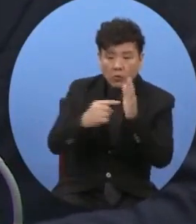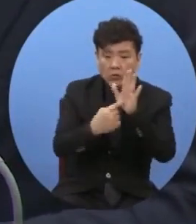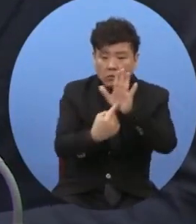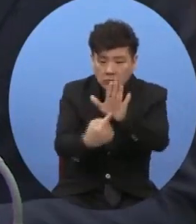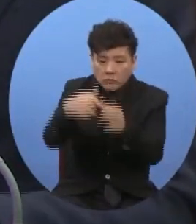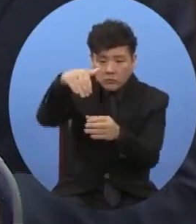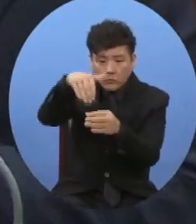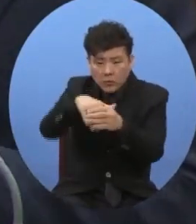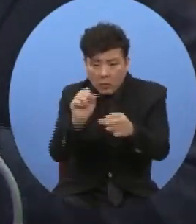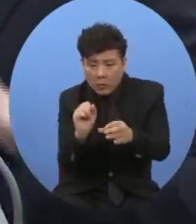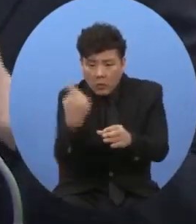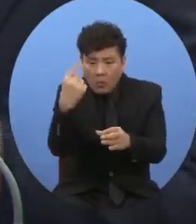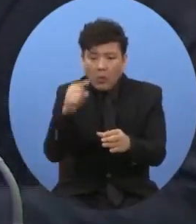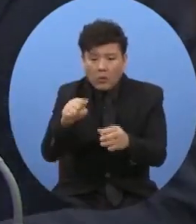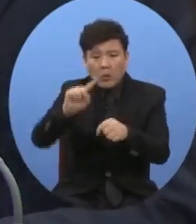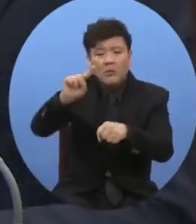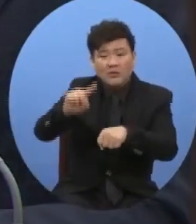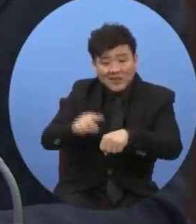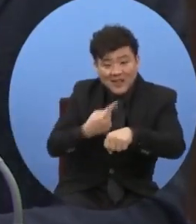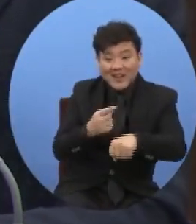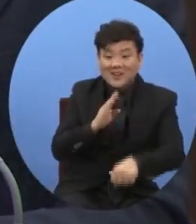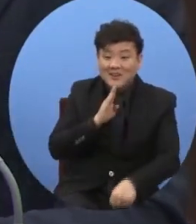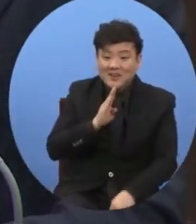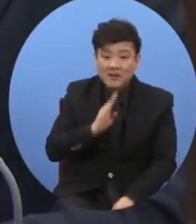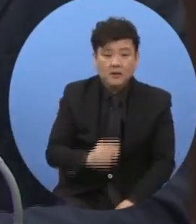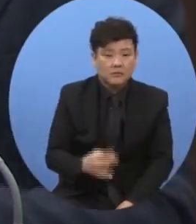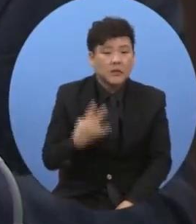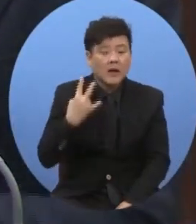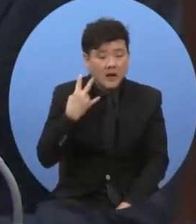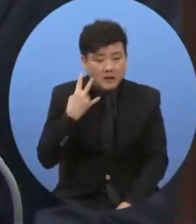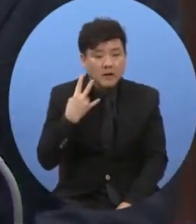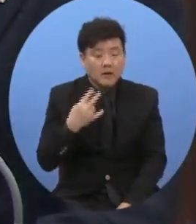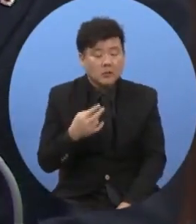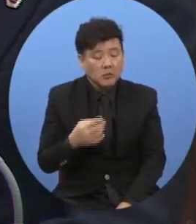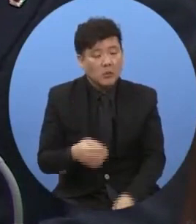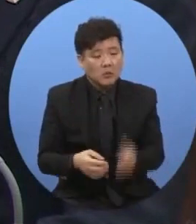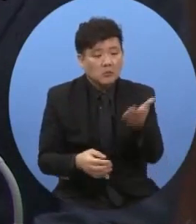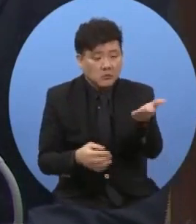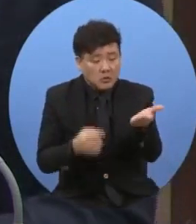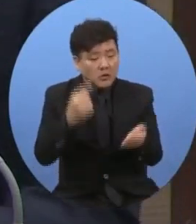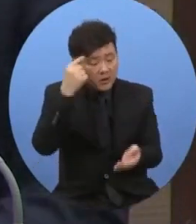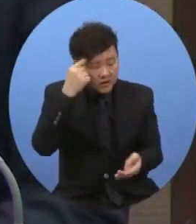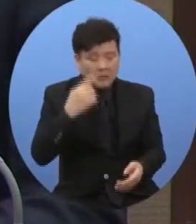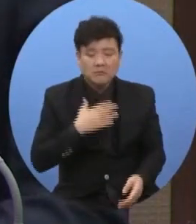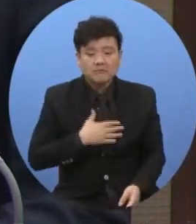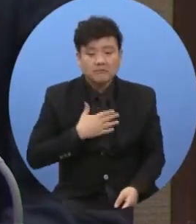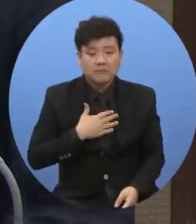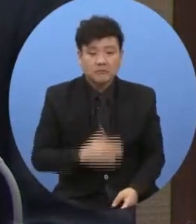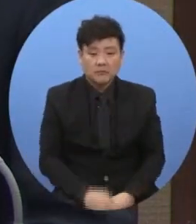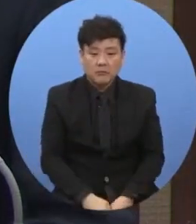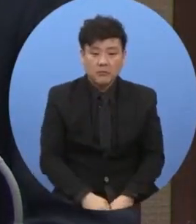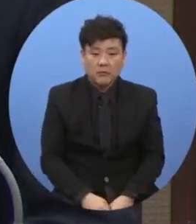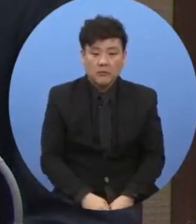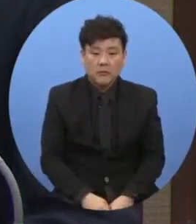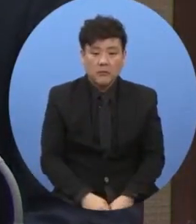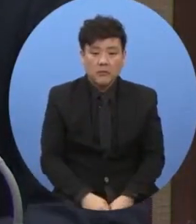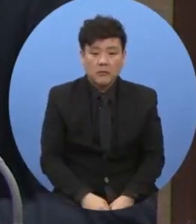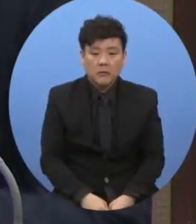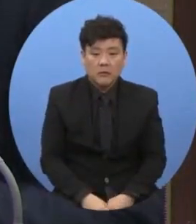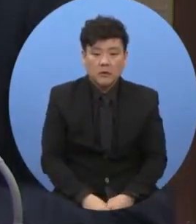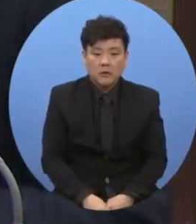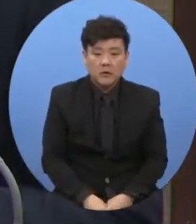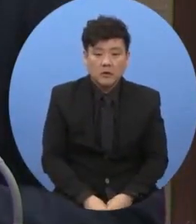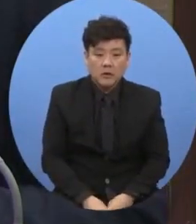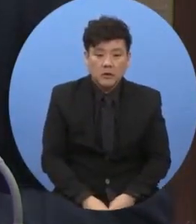선거를 계기로 해서 표출되는 건 자연스럽지 않습니까? 네, 뭐 그렇게 생각하신다면은 알겠습니다. 기후동행 카드 또 말씀드려야